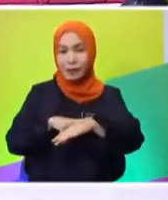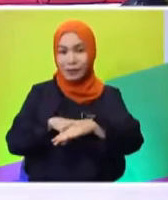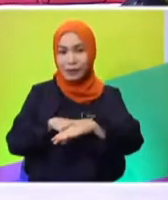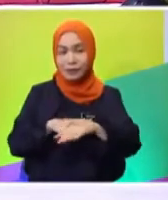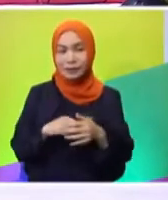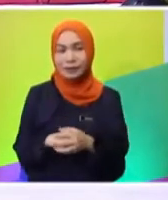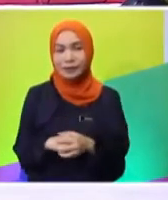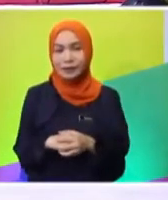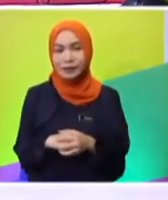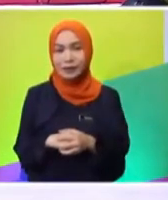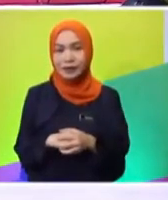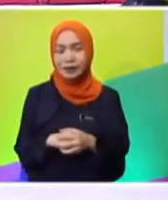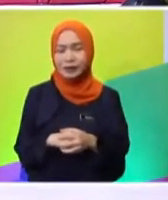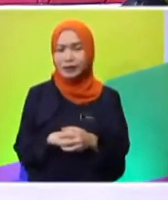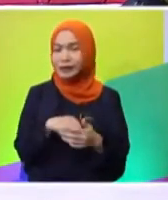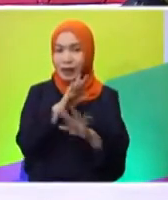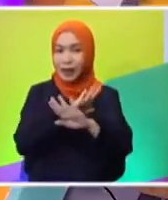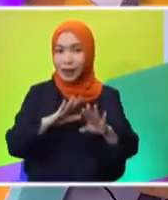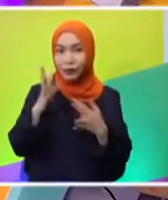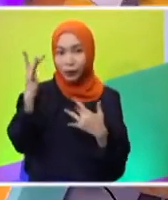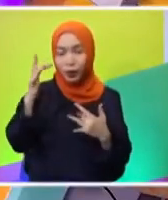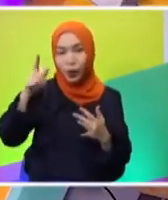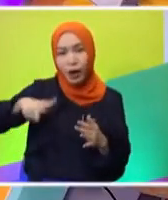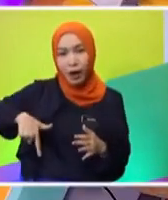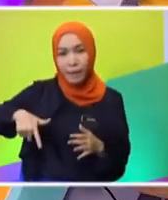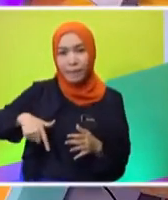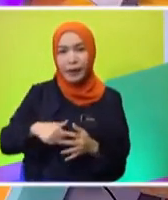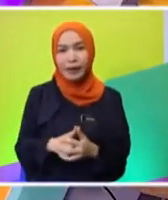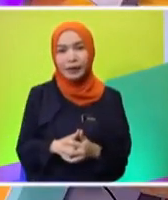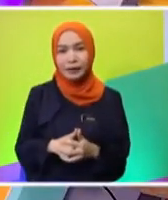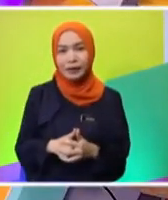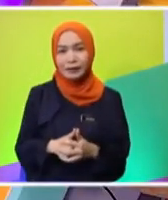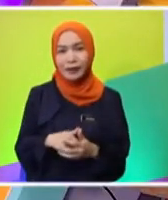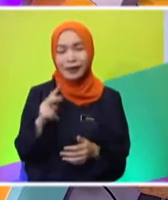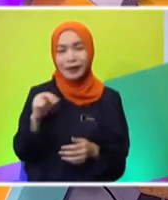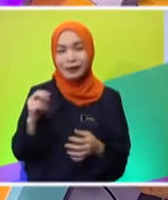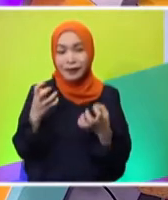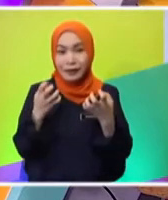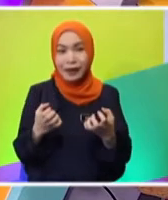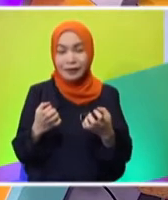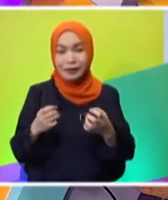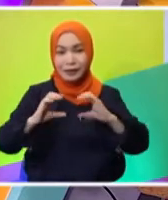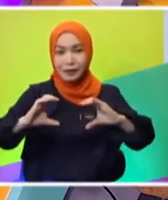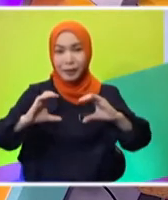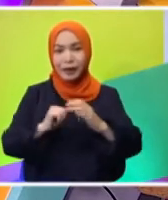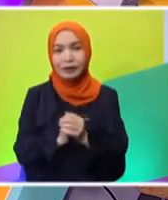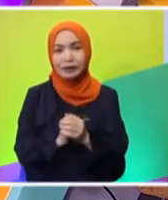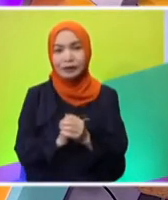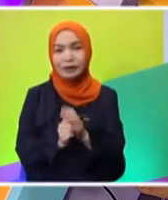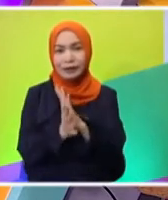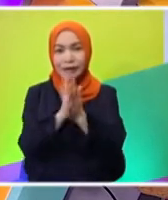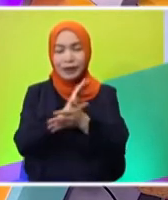selam pot satu begitu enak tuang nanti aku berada beku tak sempat betul kacau